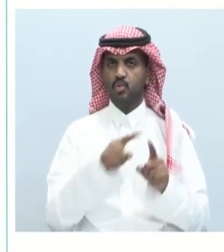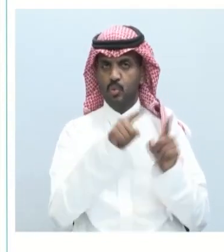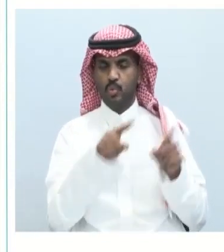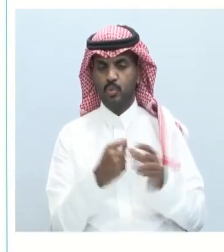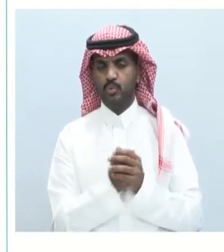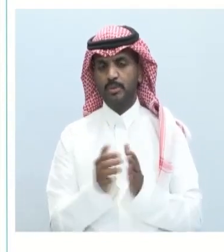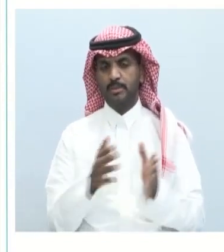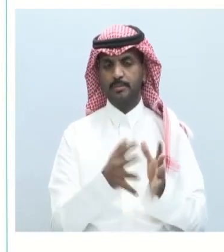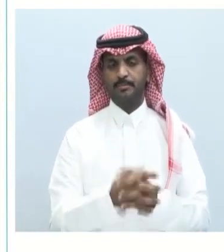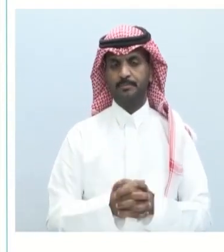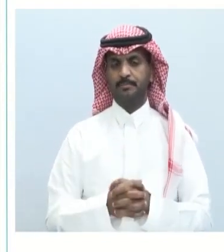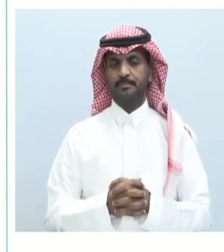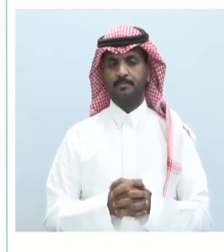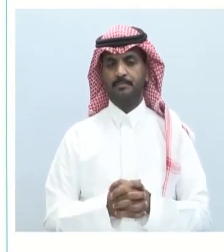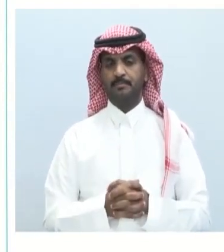ذلك التالي